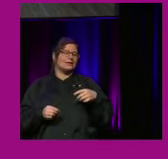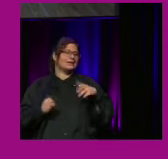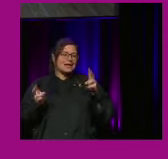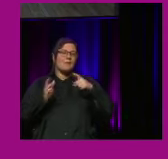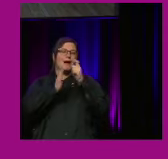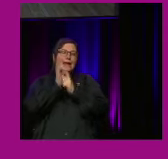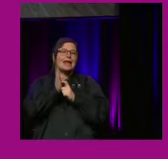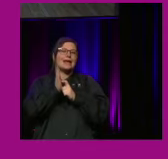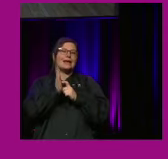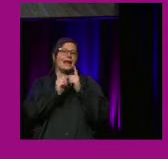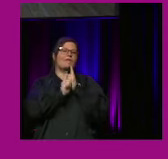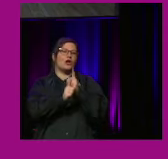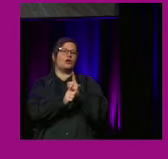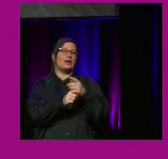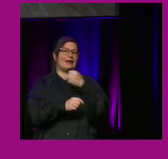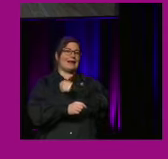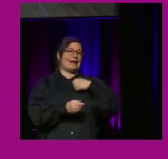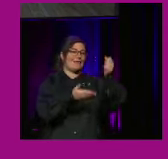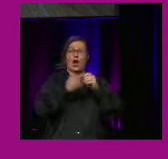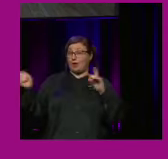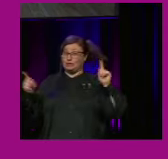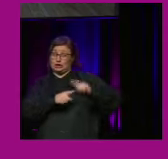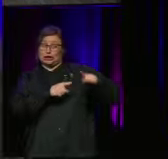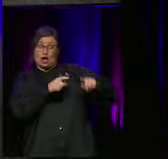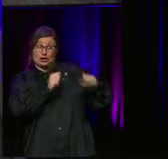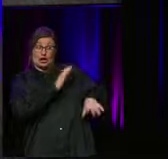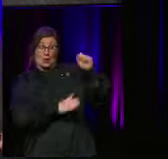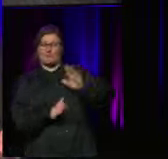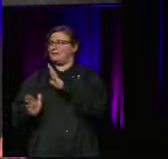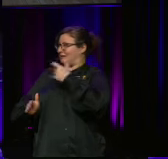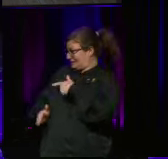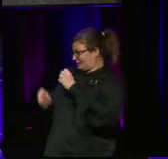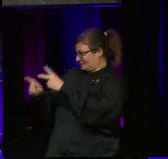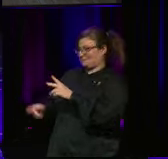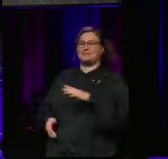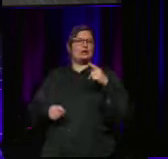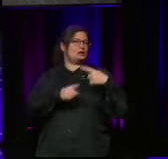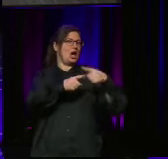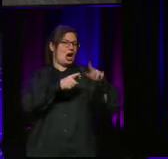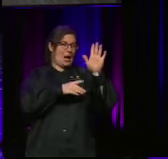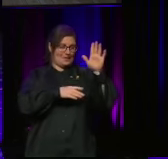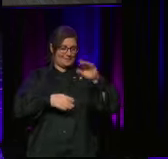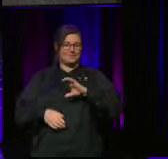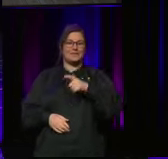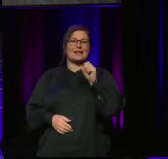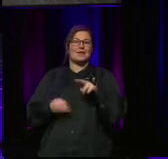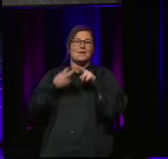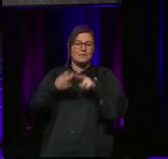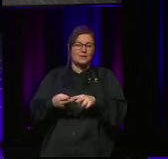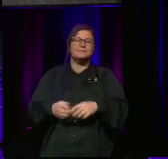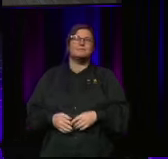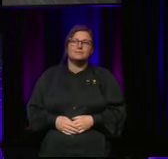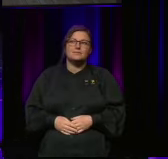de här, ja, personerna. Vi kommer till alldeles strax till det. Vi gör det. Ja, jag lovar. Vi ska bara ta det här